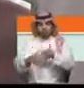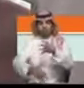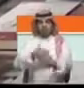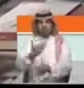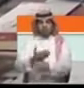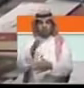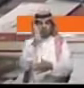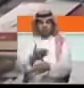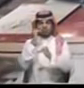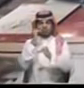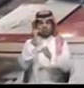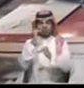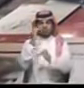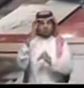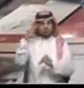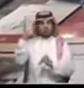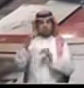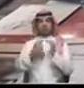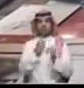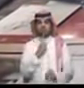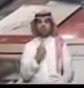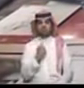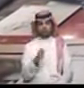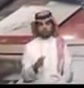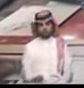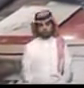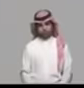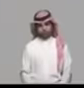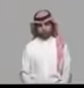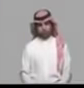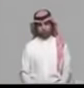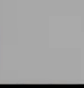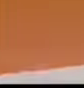تطوير وتنمية قدراته الفكرية والمعرفية.